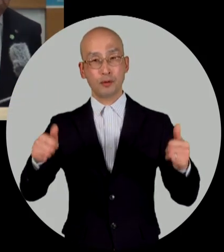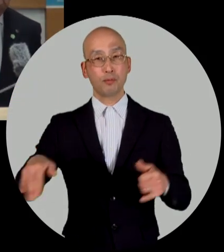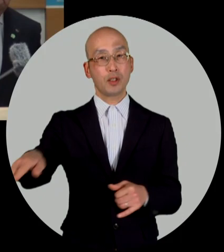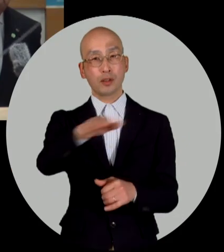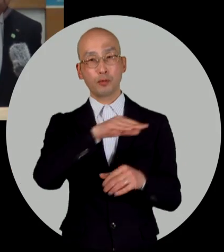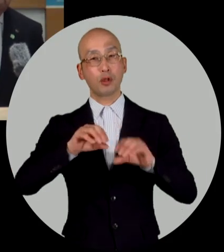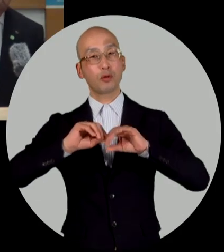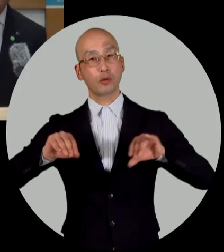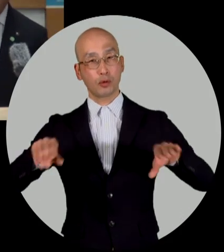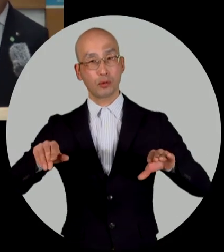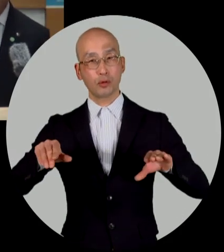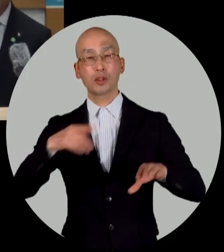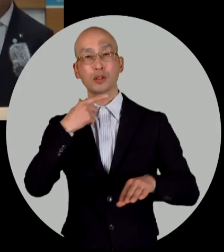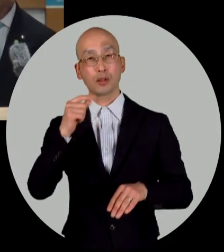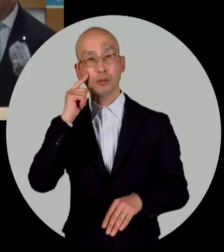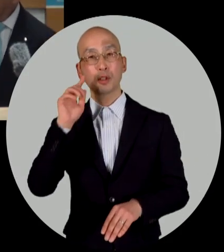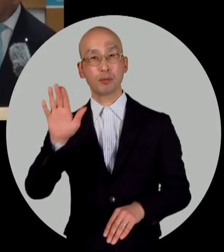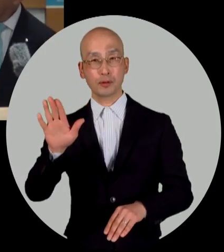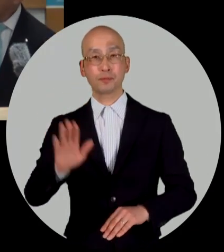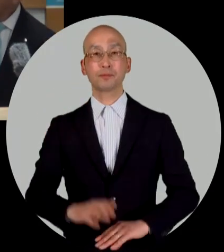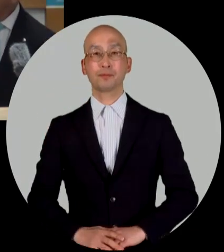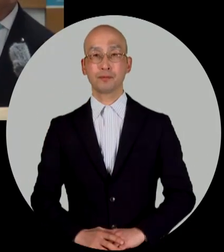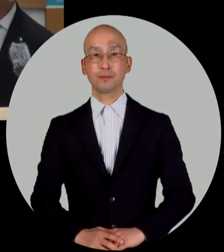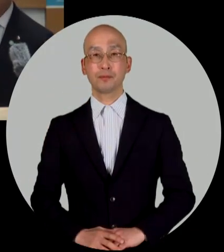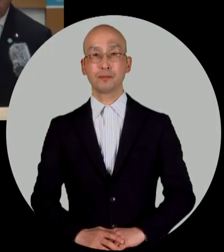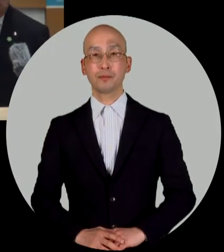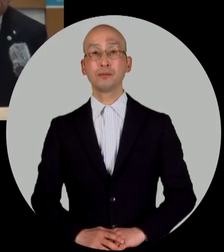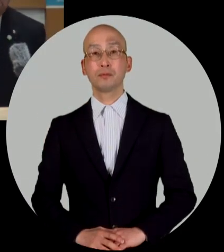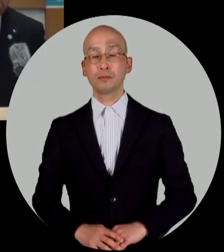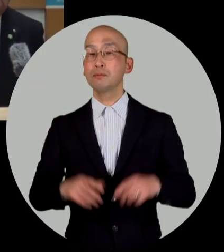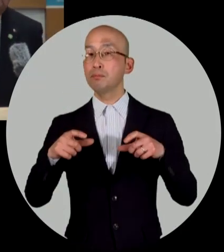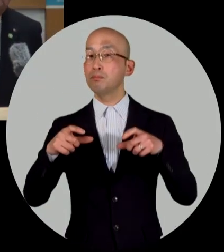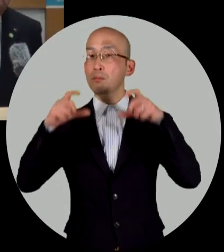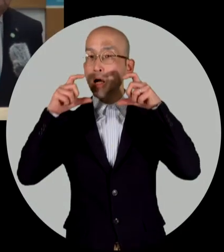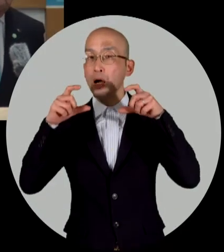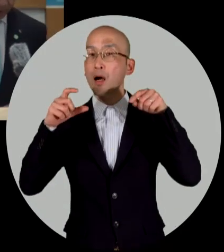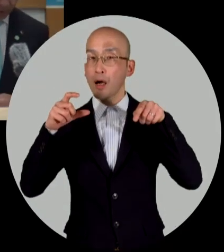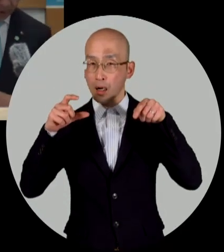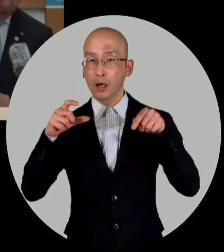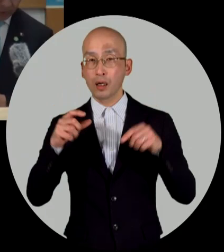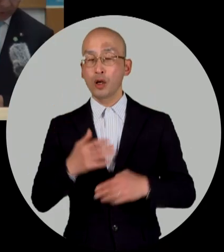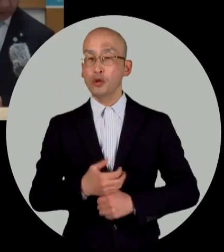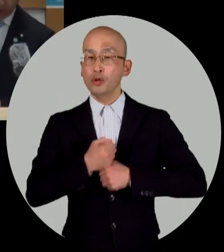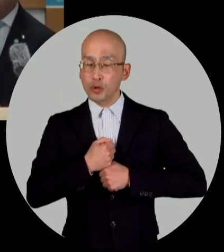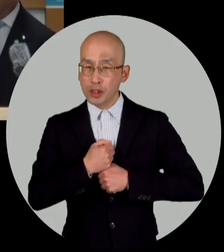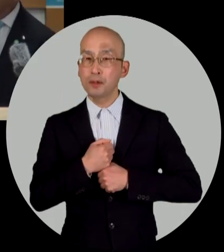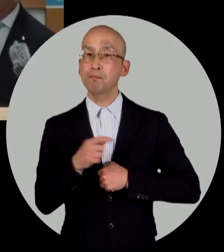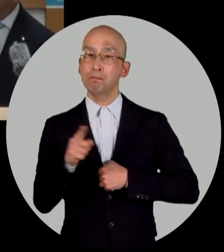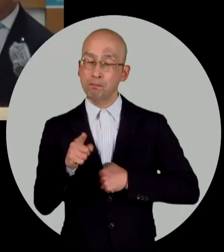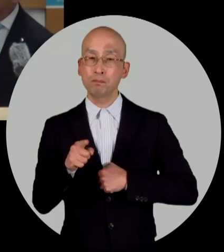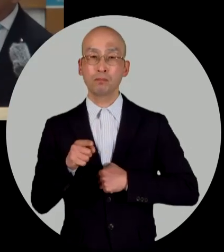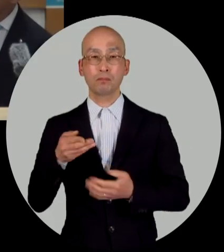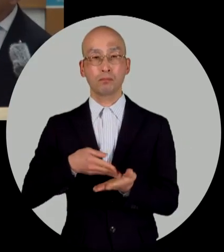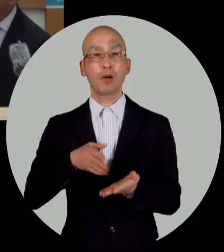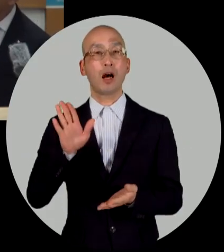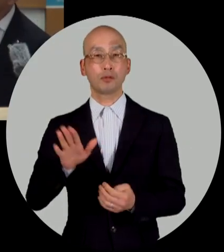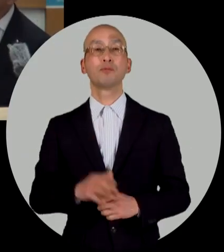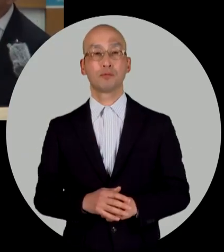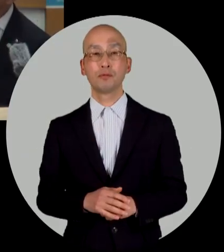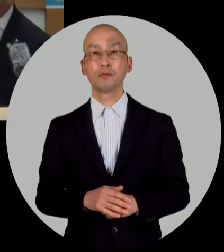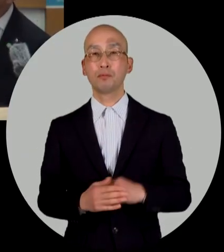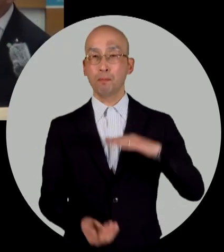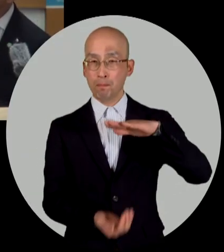伝えていきたいというふうに思っております。なおマスク着用について留意事項も示されておりまして、一番重要な